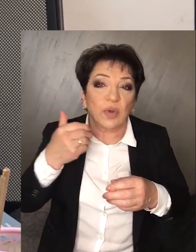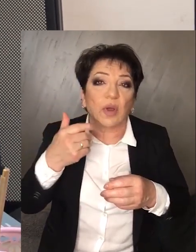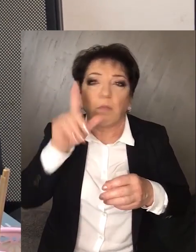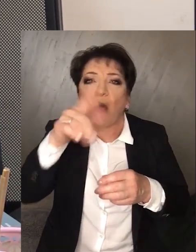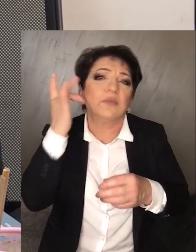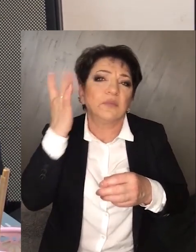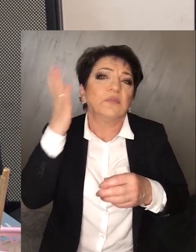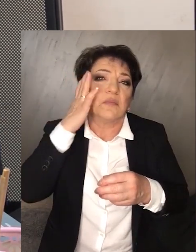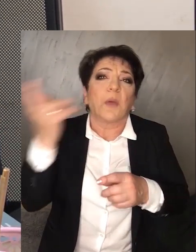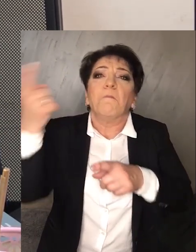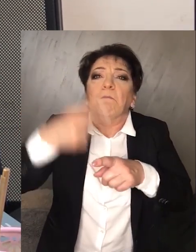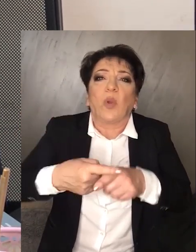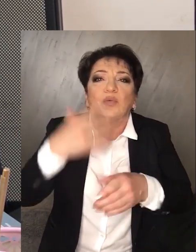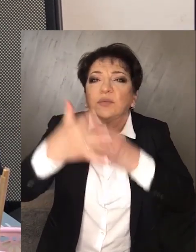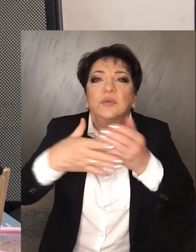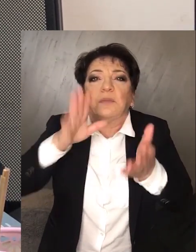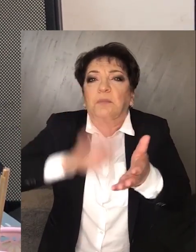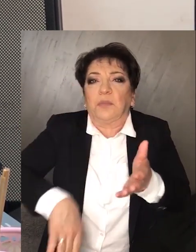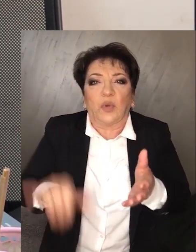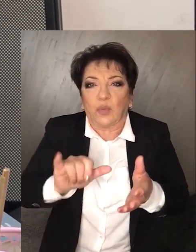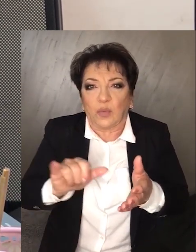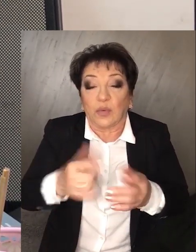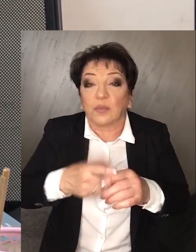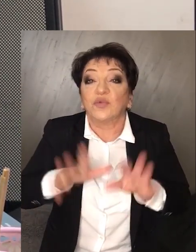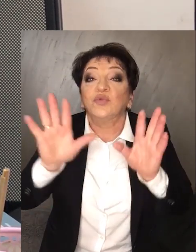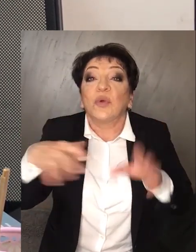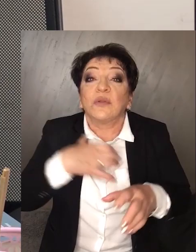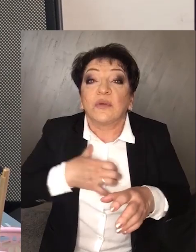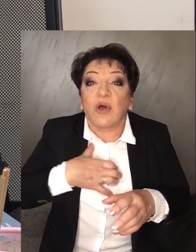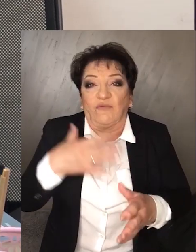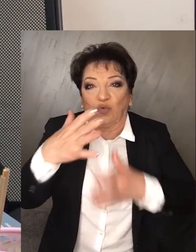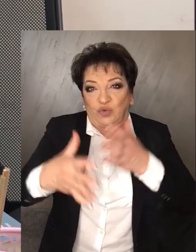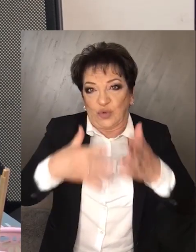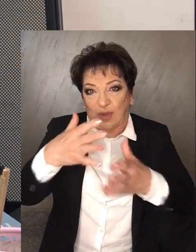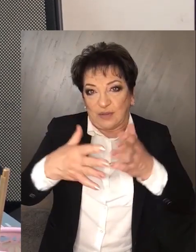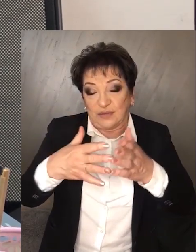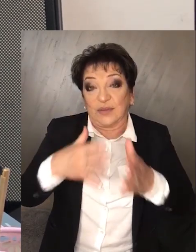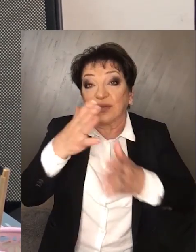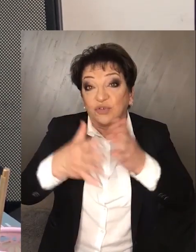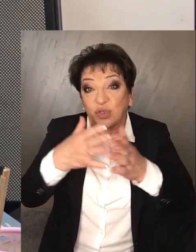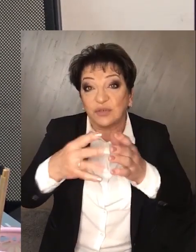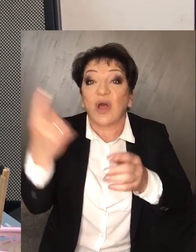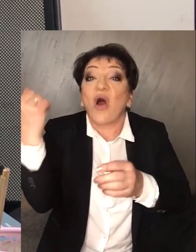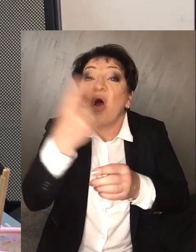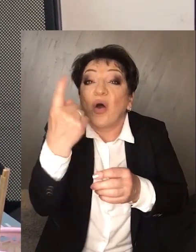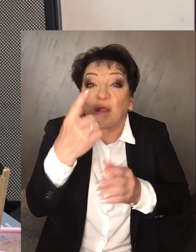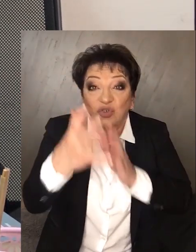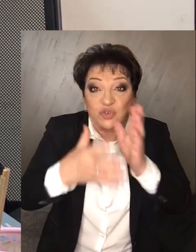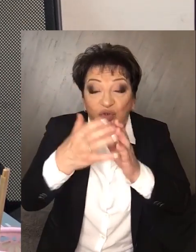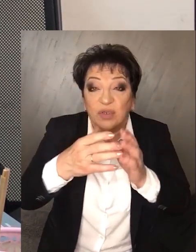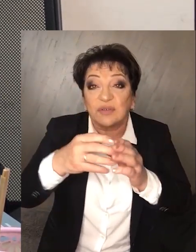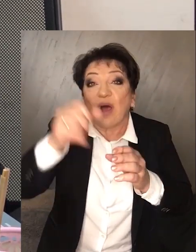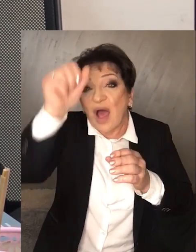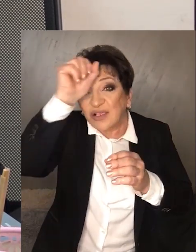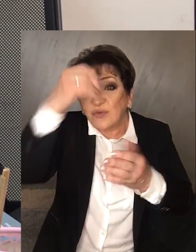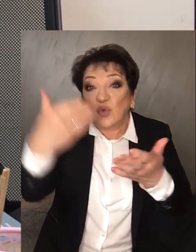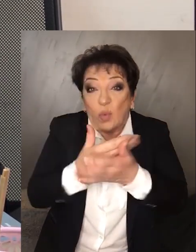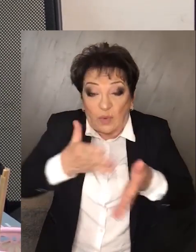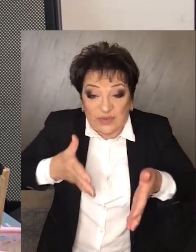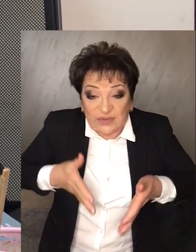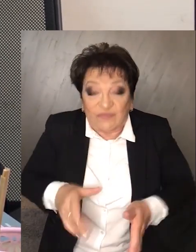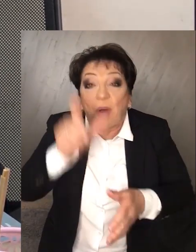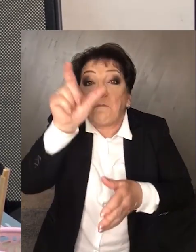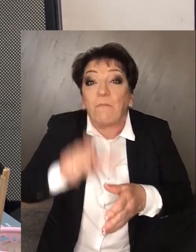Եթե դուք պատկերացնում եք խուլը չլսի, ու ժեստերի լեզուն որտեղից։ Մեր թվարկությունից առաջ ամենասկզբից ժեստերի լեզուն է